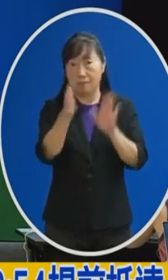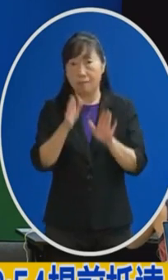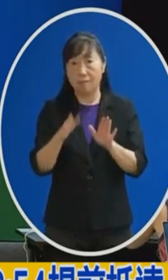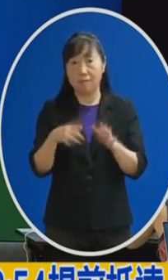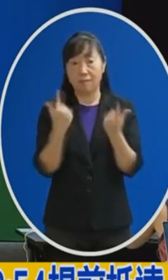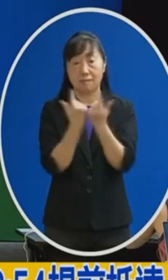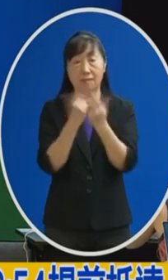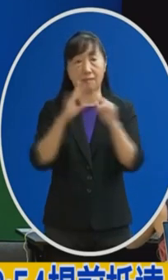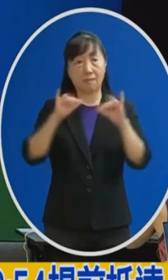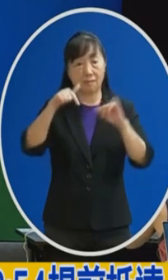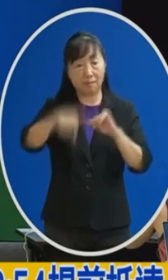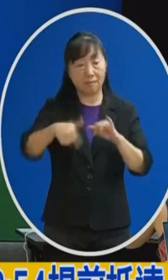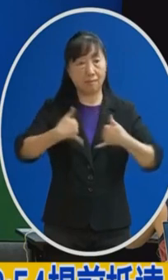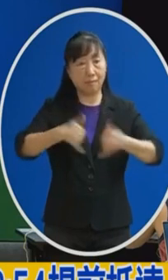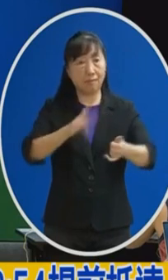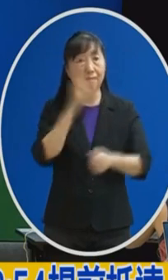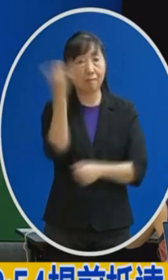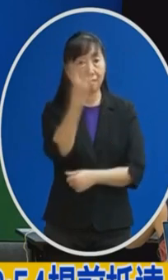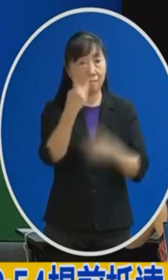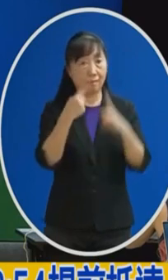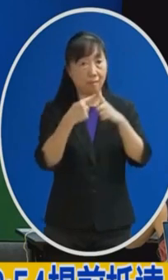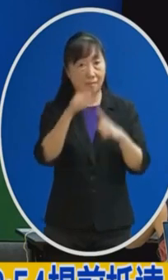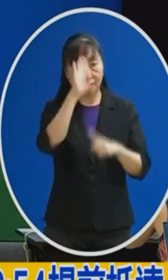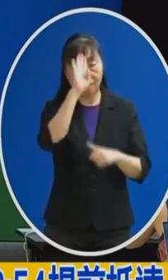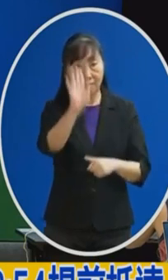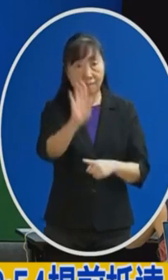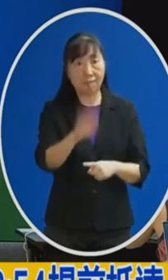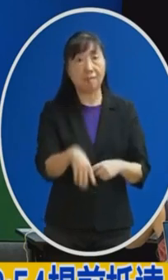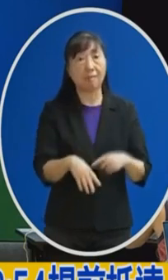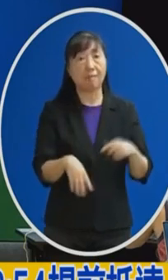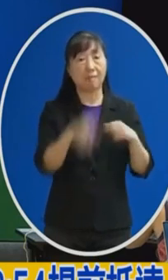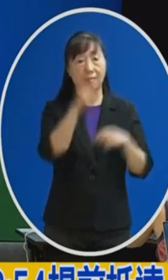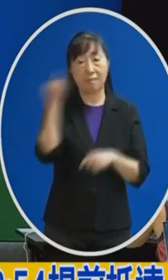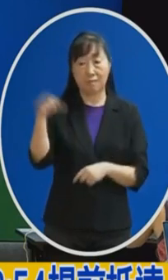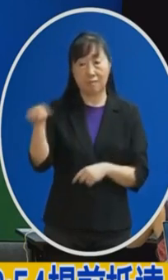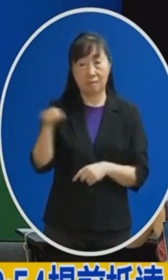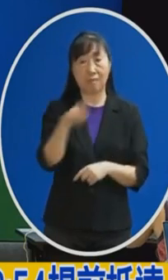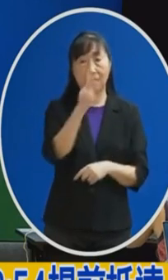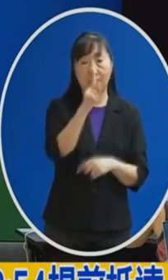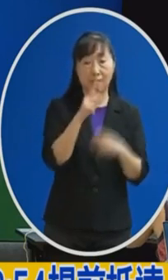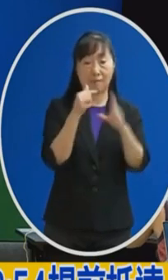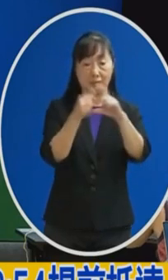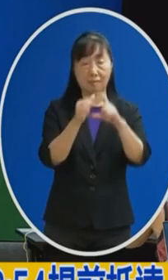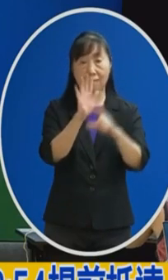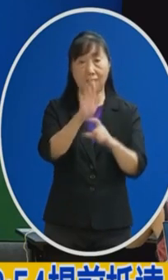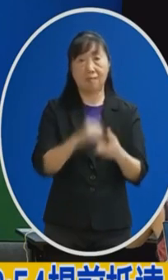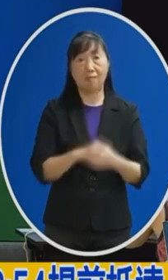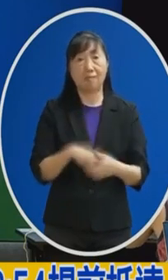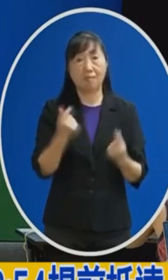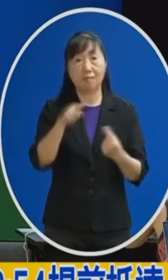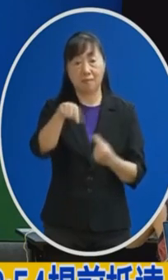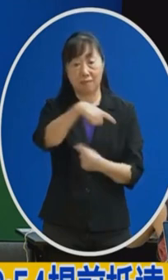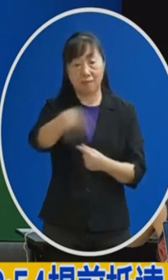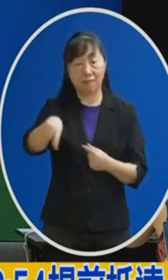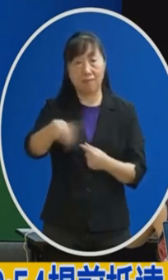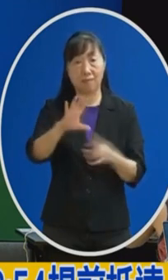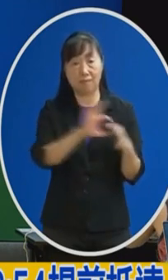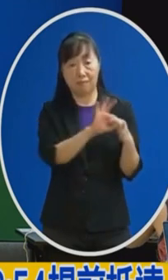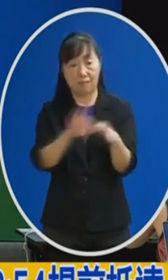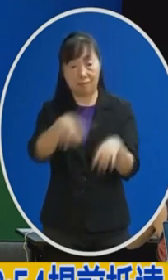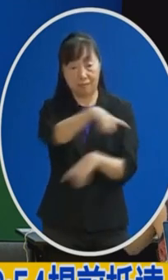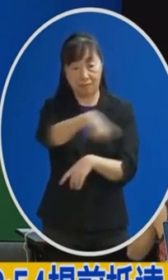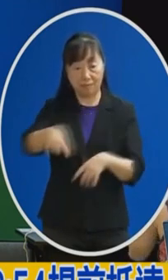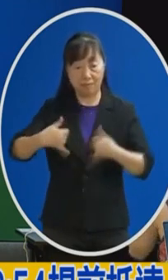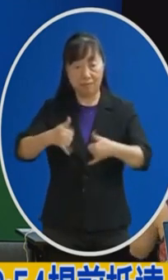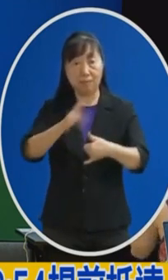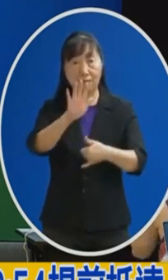三个人确诊，分别在这个 Z 区跟 K 区，那因为那个中间有这个连通道的部分，那因为台